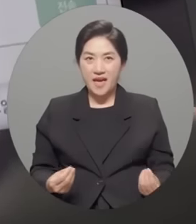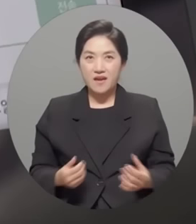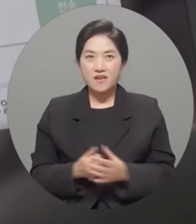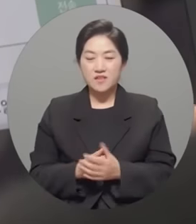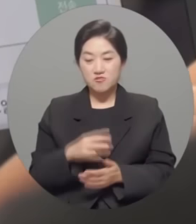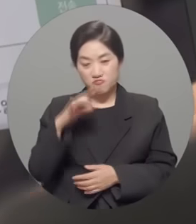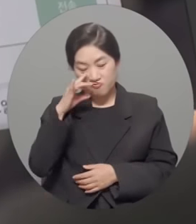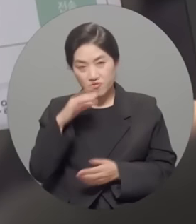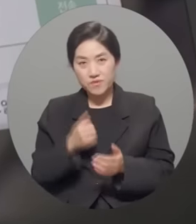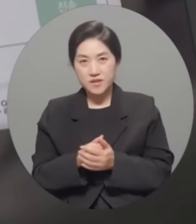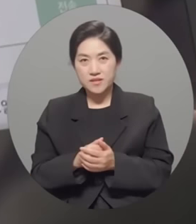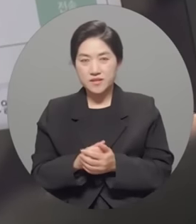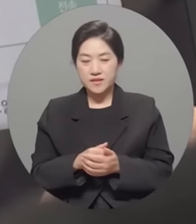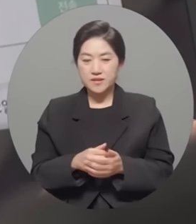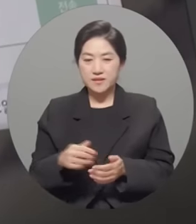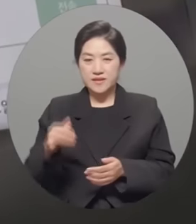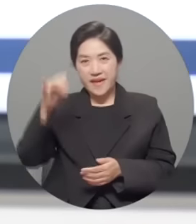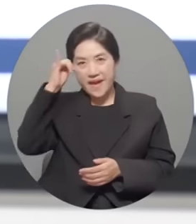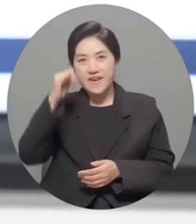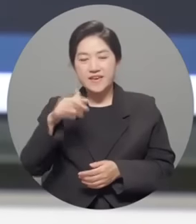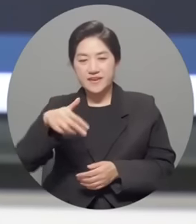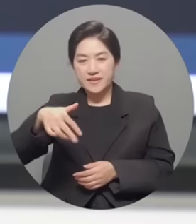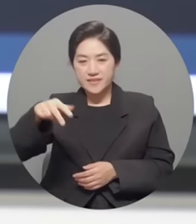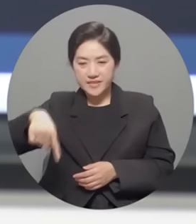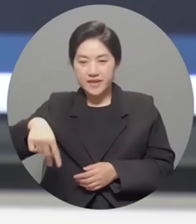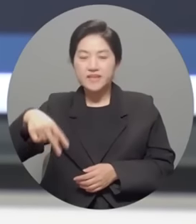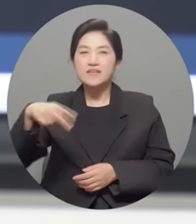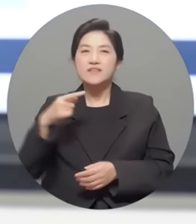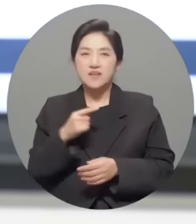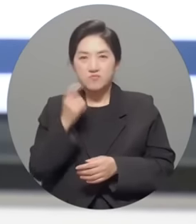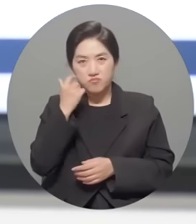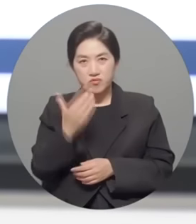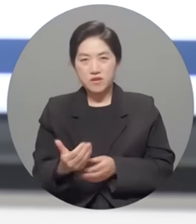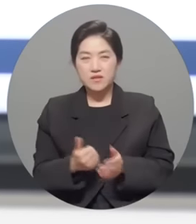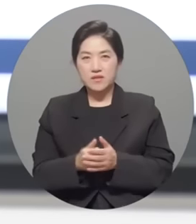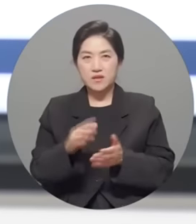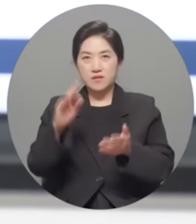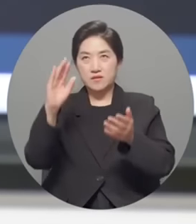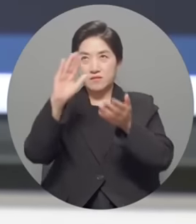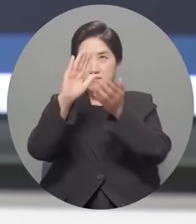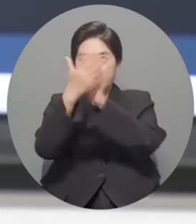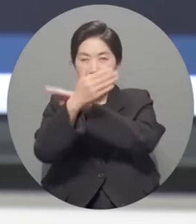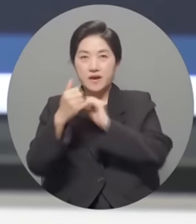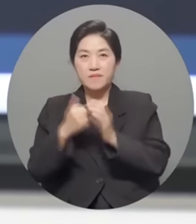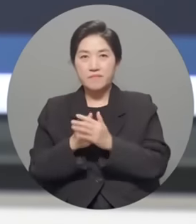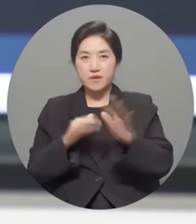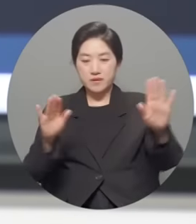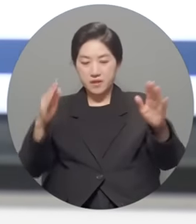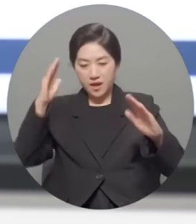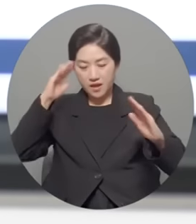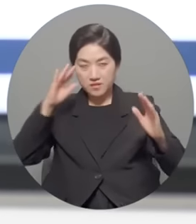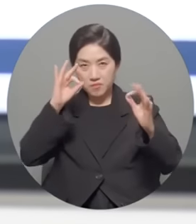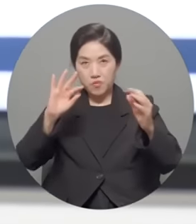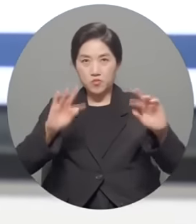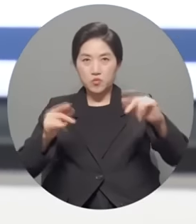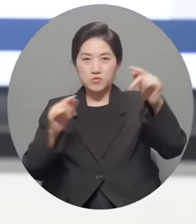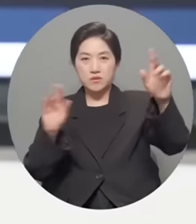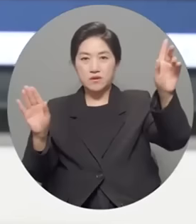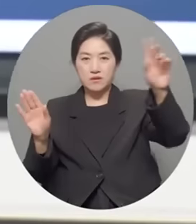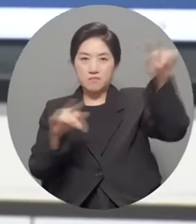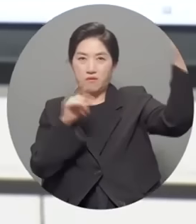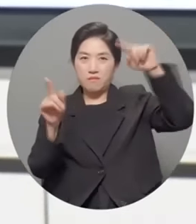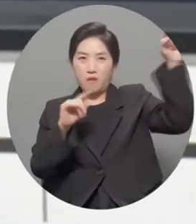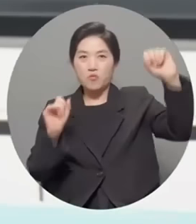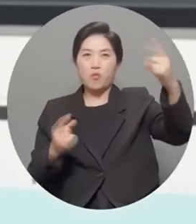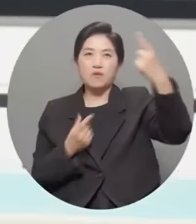궁금한 점은 챗GPT에 묻습니다. 교사가 화면을 전환하면 학생이 보는 화면도 같이 넘어가는데요. 이렇게